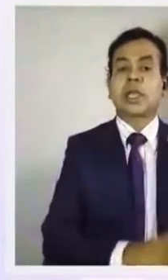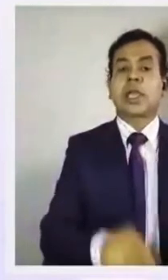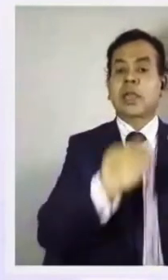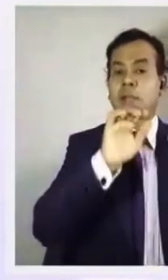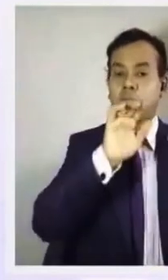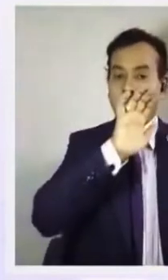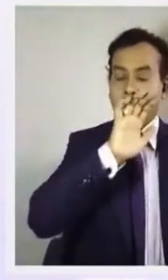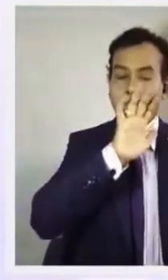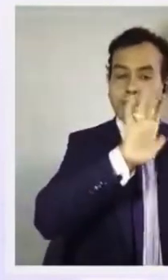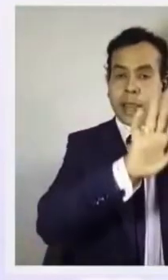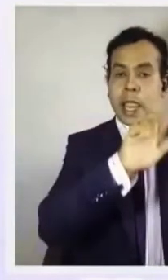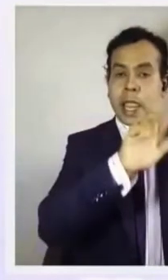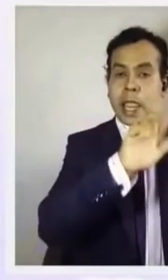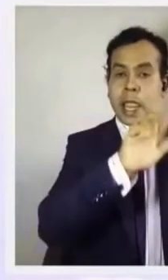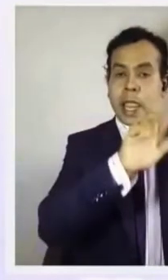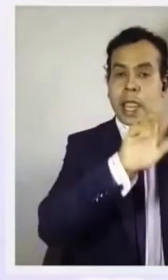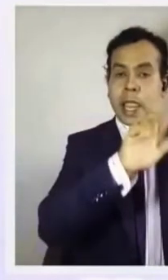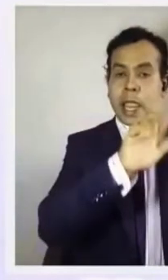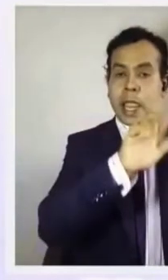29.35% এবং 60 ঊর্ধ্ব